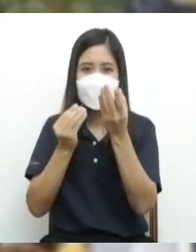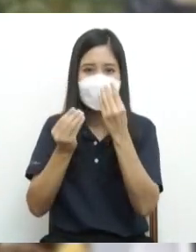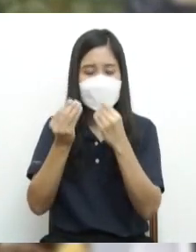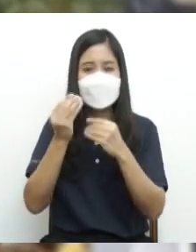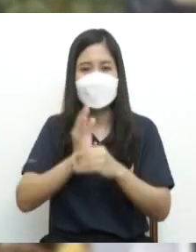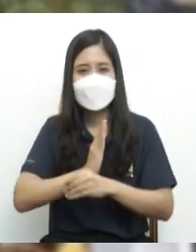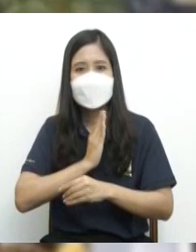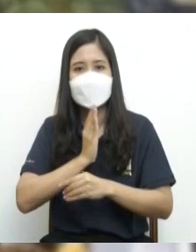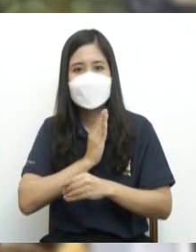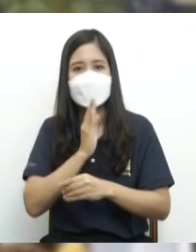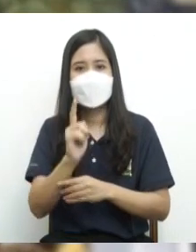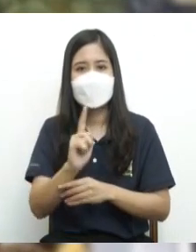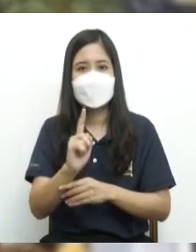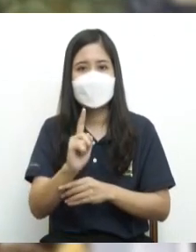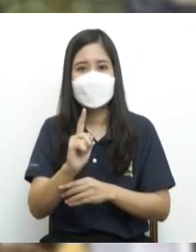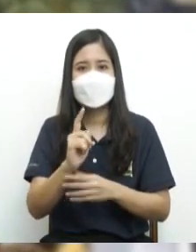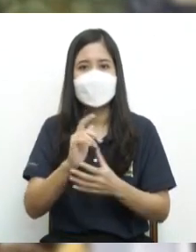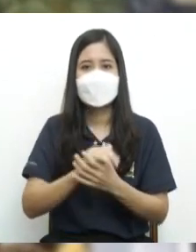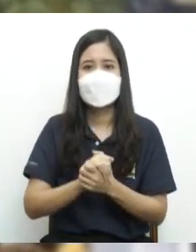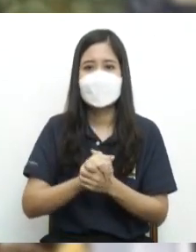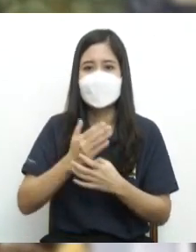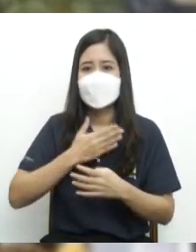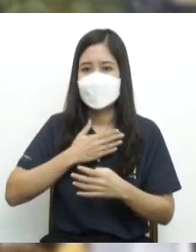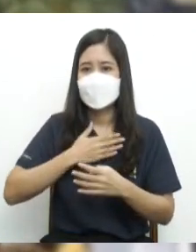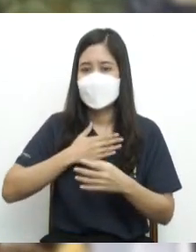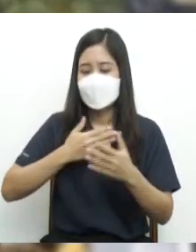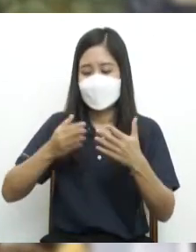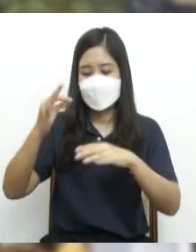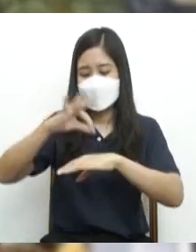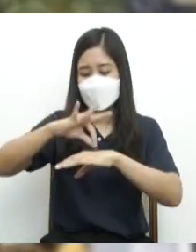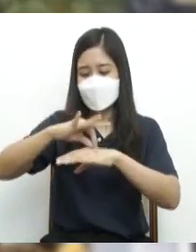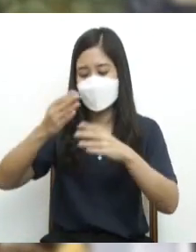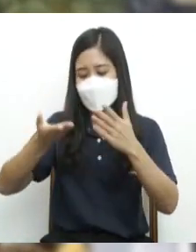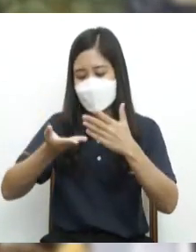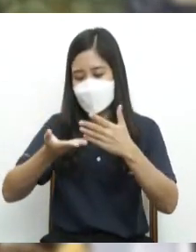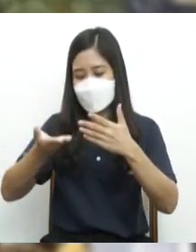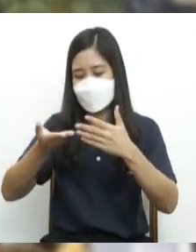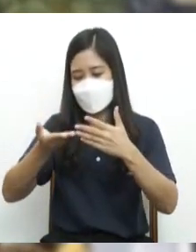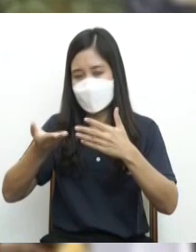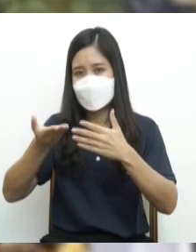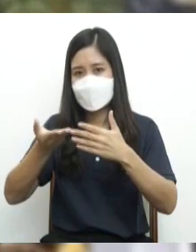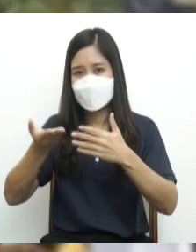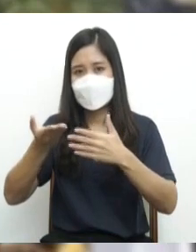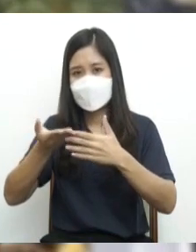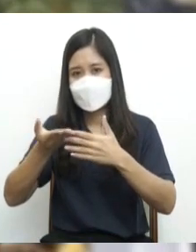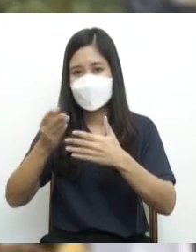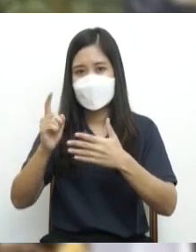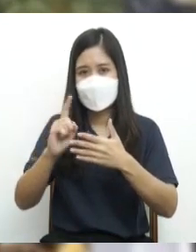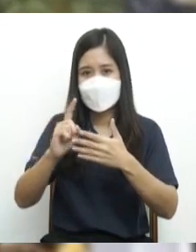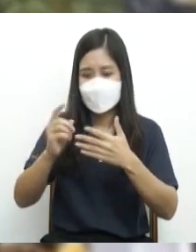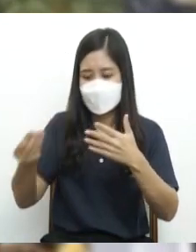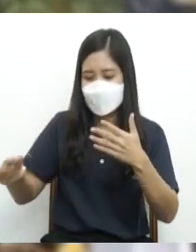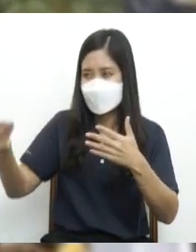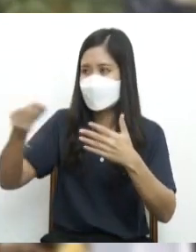จอีกอันก็คือว่าในการเติบโตขึ้นมาในแต่ละตำแหน่งเนี่ยเกิดจากการที่ผู้บังคับบัญชามอบหมายทั้งสิ้น